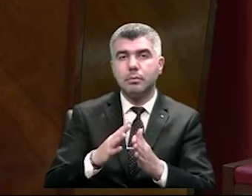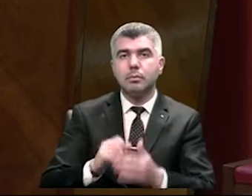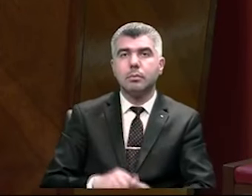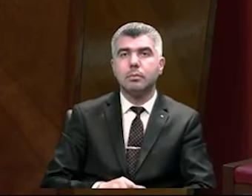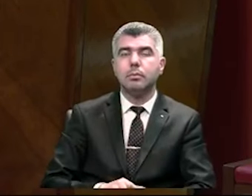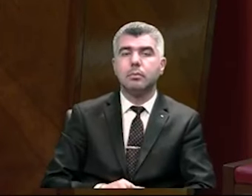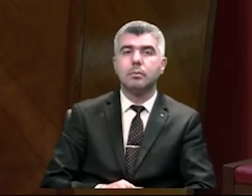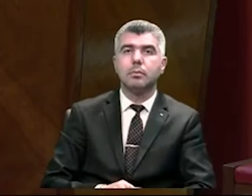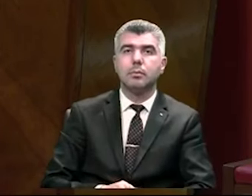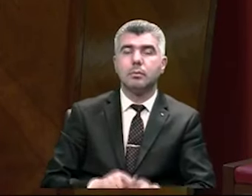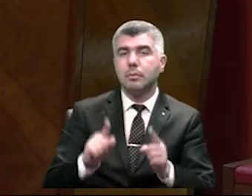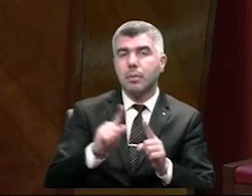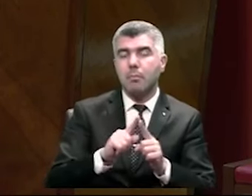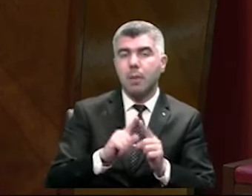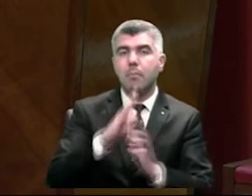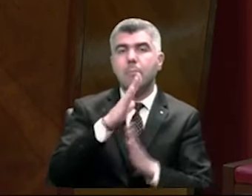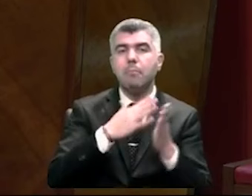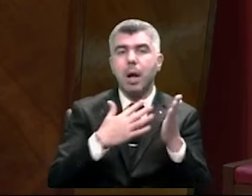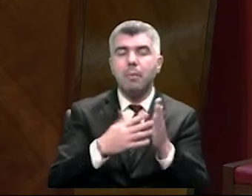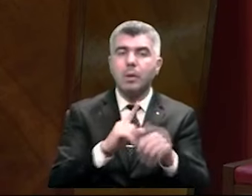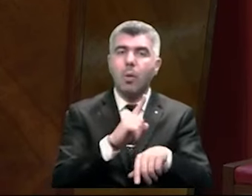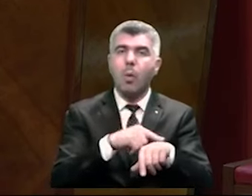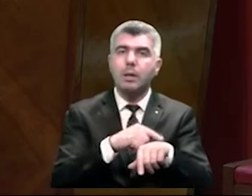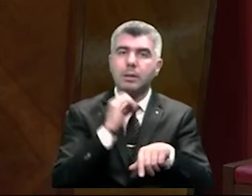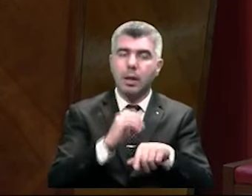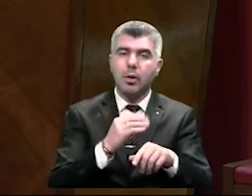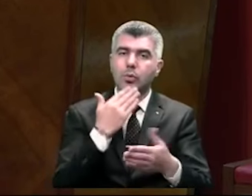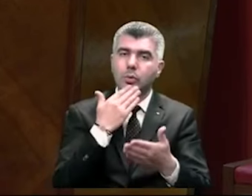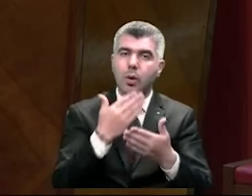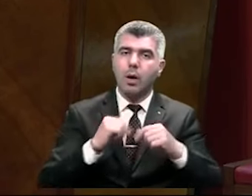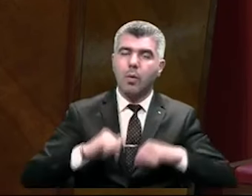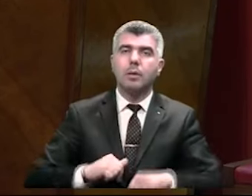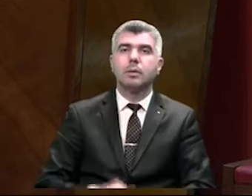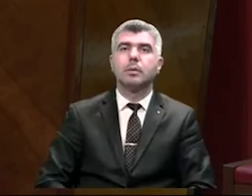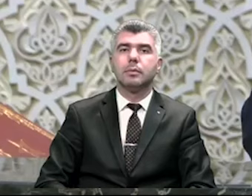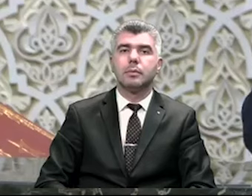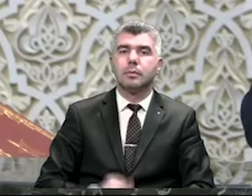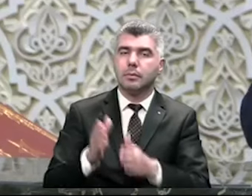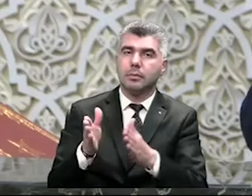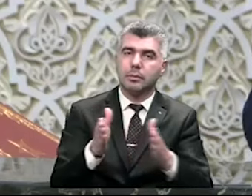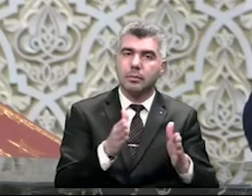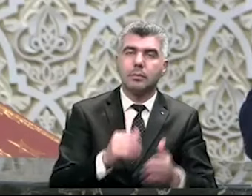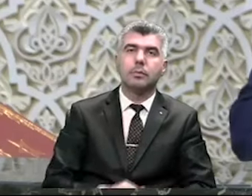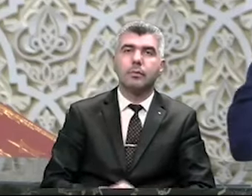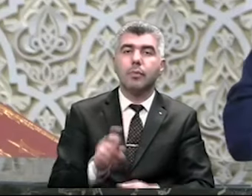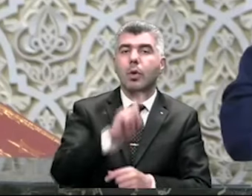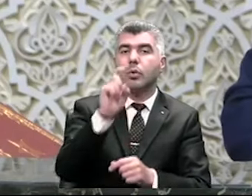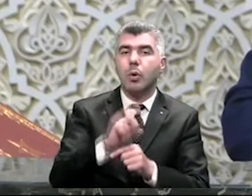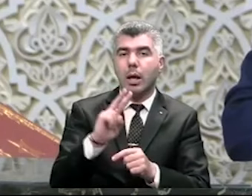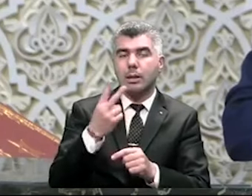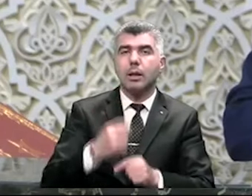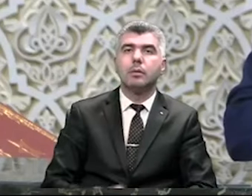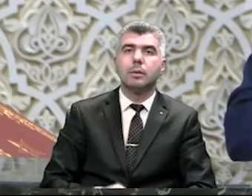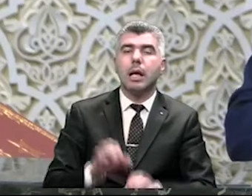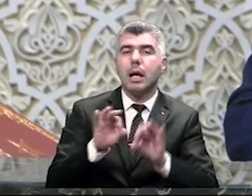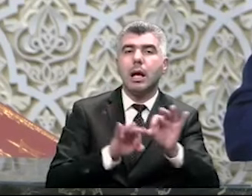يسمى البرمجه الزمنيه شك شكرا السيد الوزير شكرا السيد الوزير نمر الى السؤال الثاني موضوع